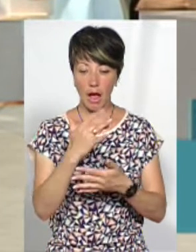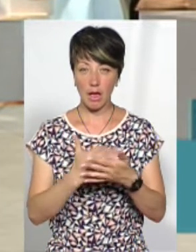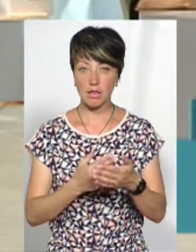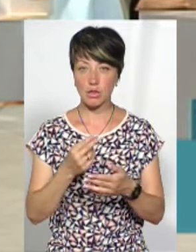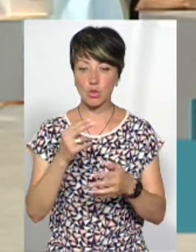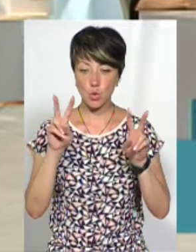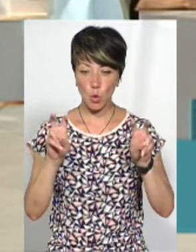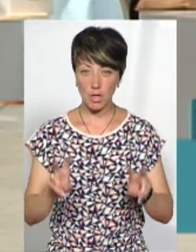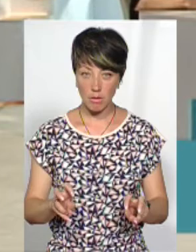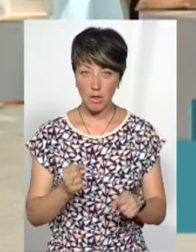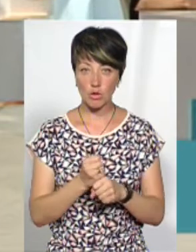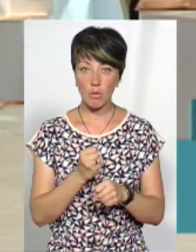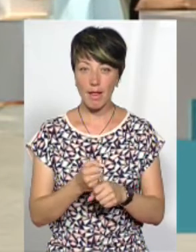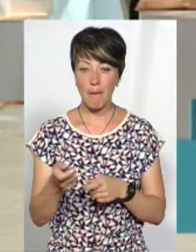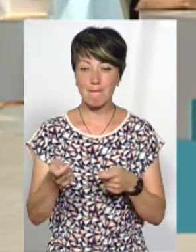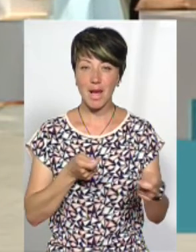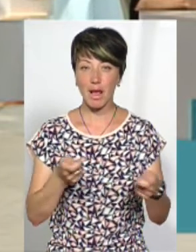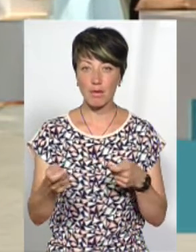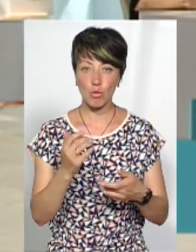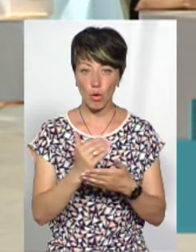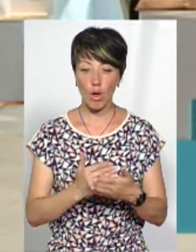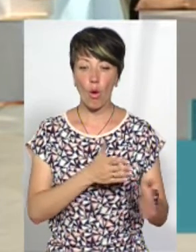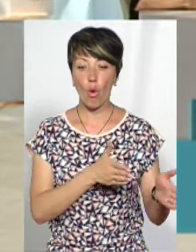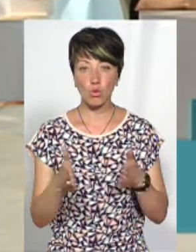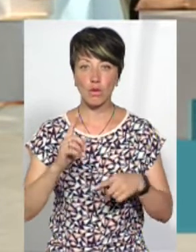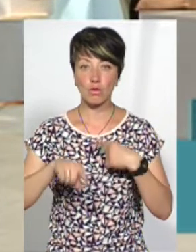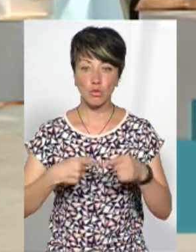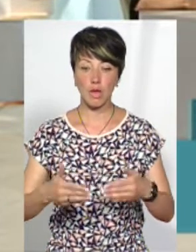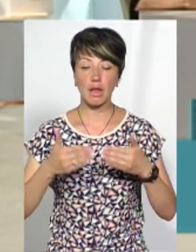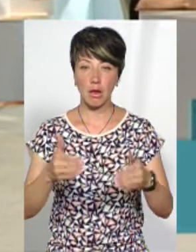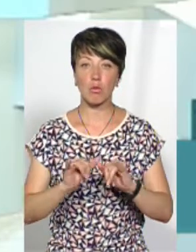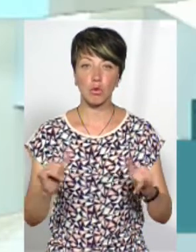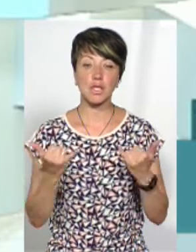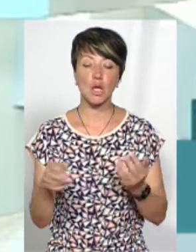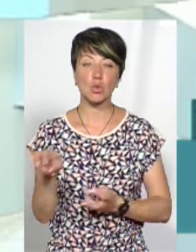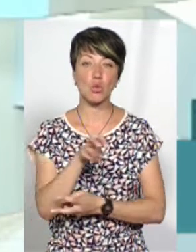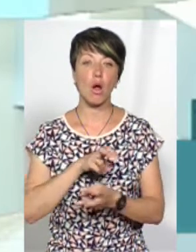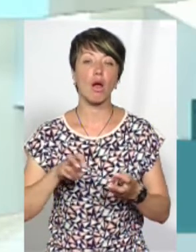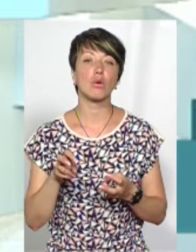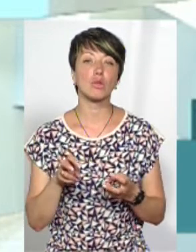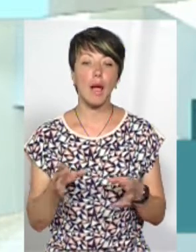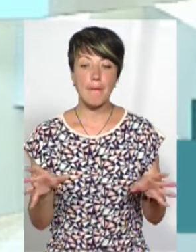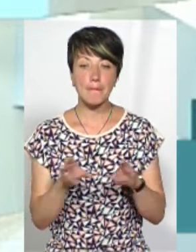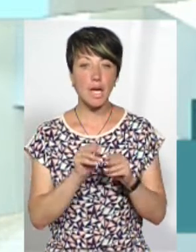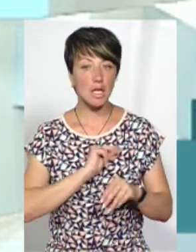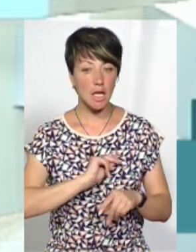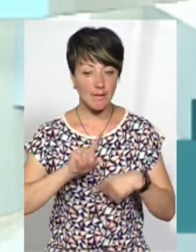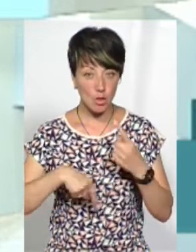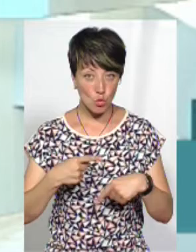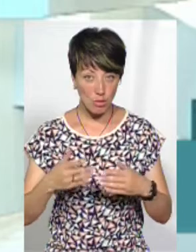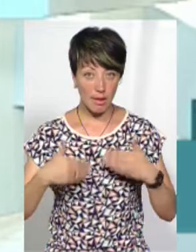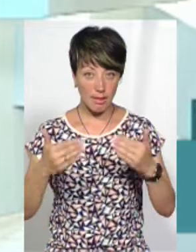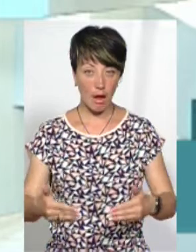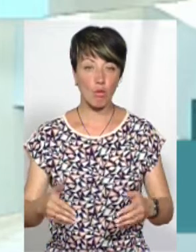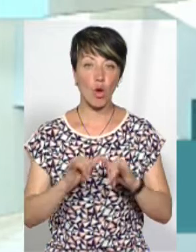асортимент, зробили маркетингову програму, готові до наступного етапу розвитку і зараз шукають ось партнерів на наступний